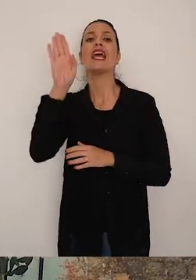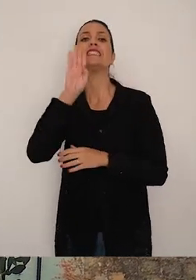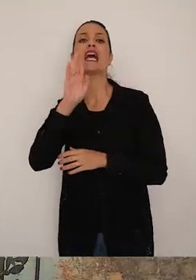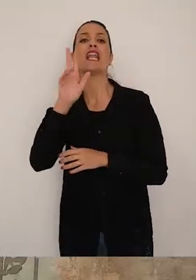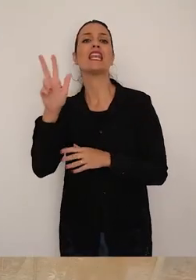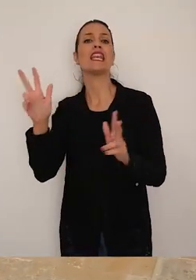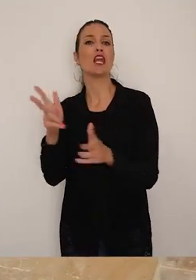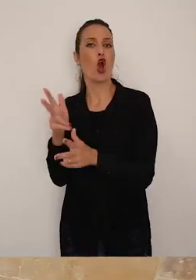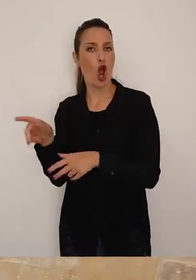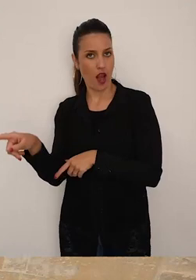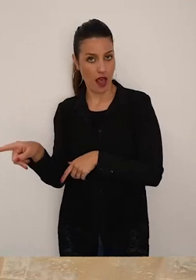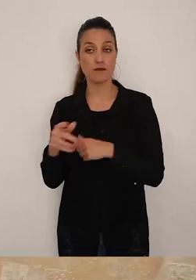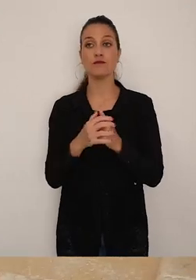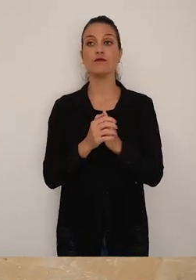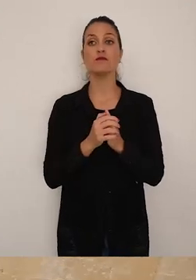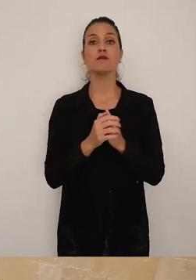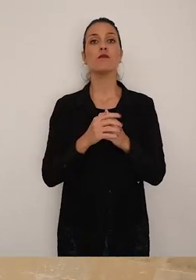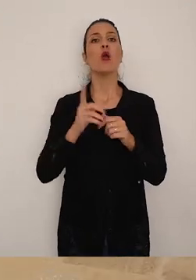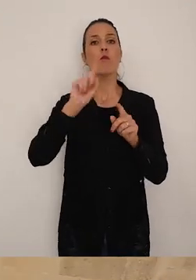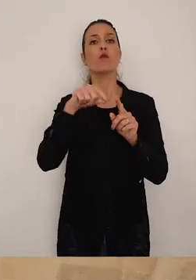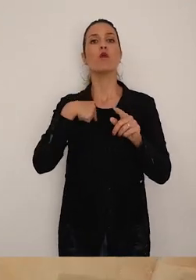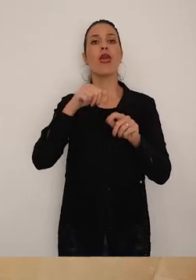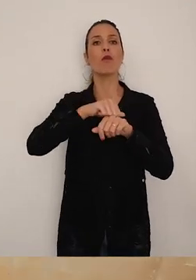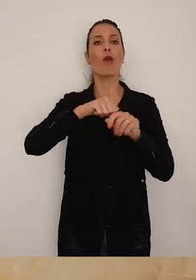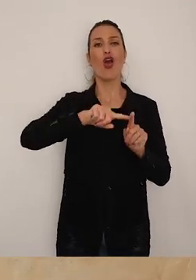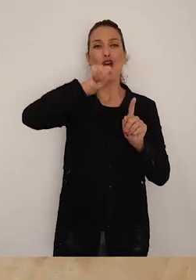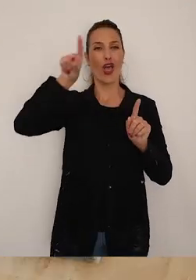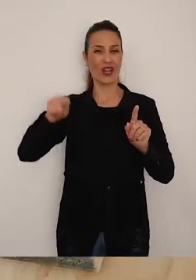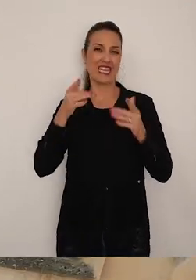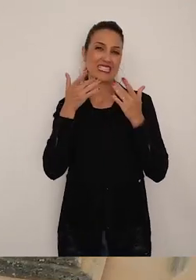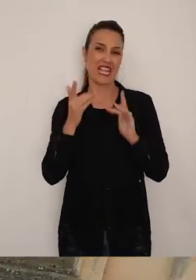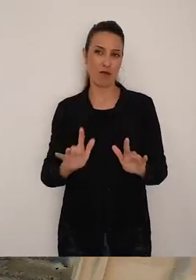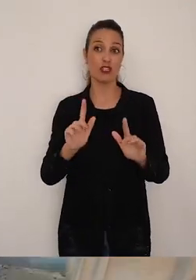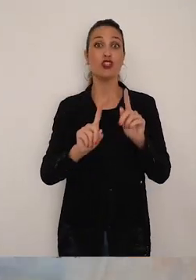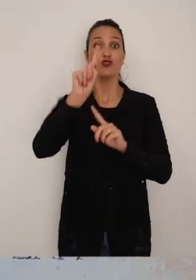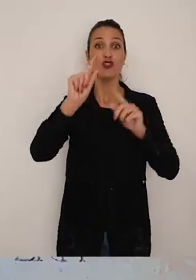Anche il portone d'ingresso è molto semplice e presenta sull'architrave un'epigrafe che